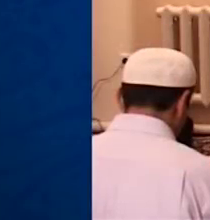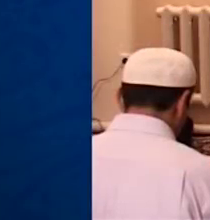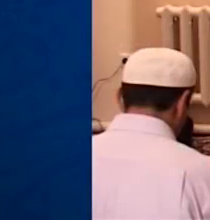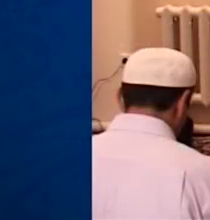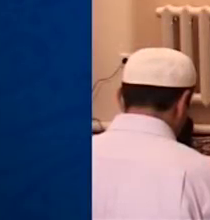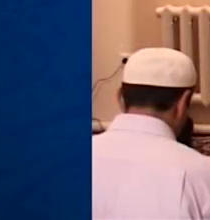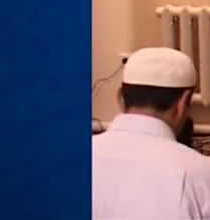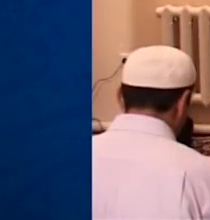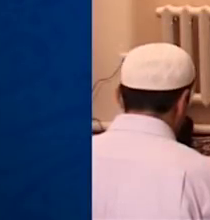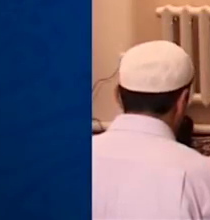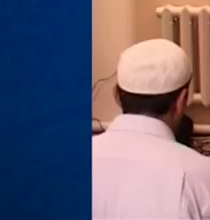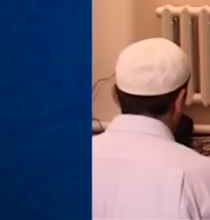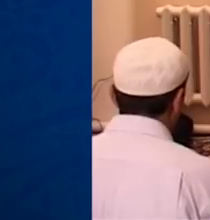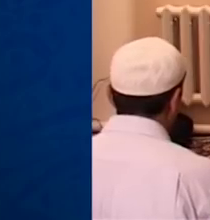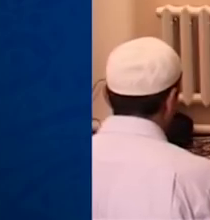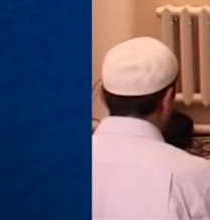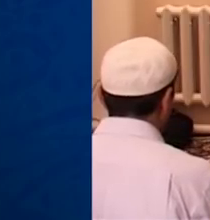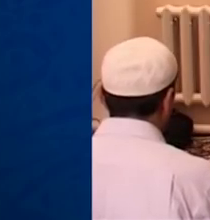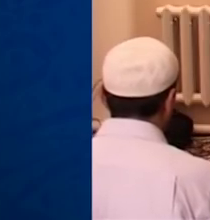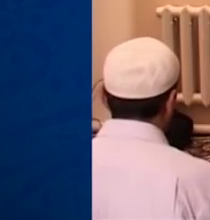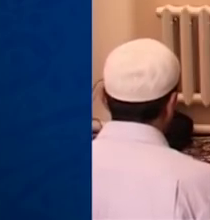بسم الله الرحمن الرحيم.